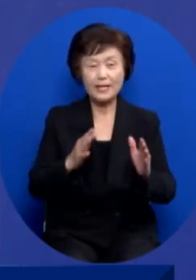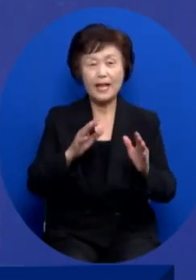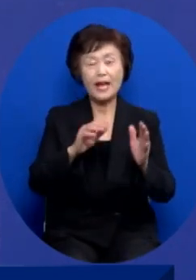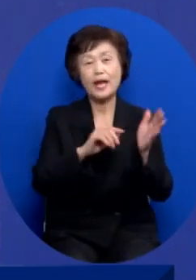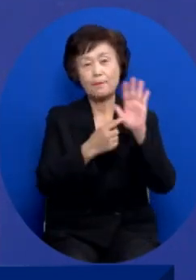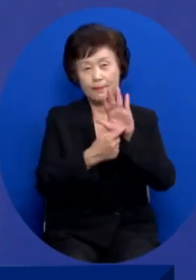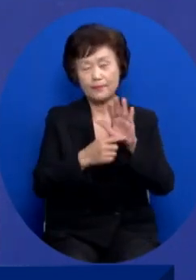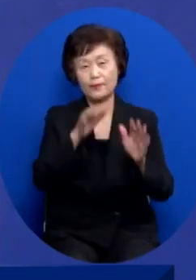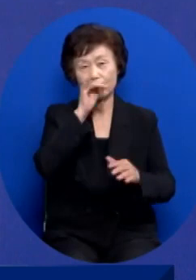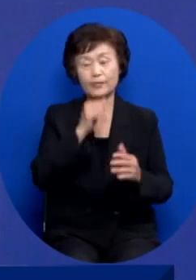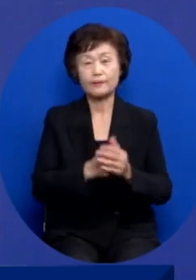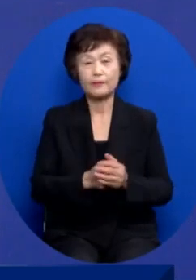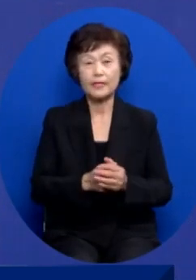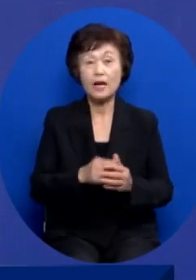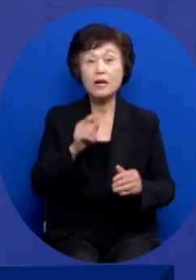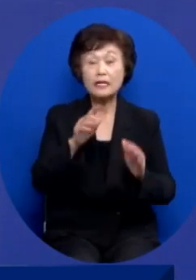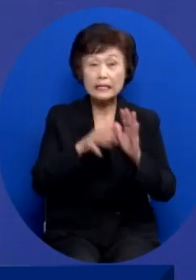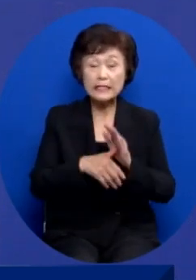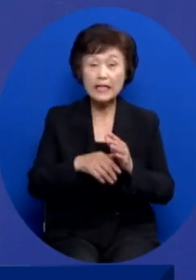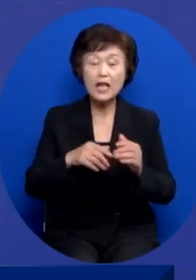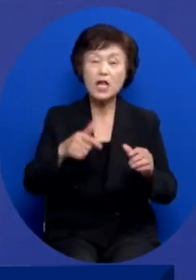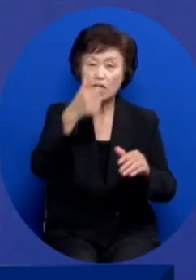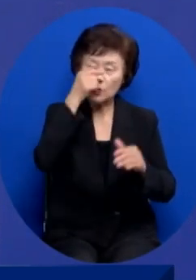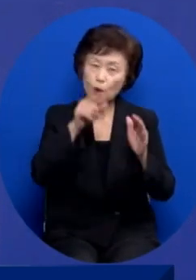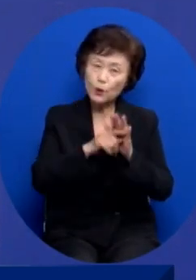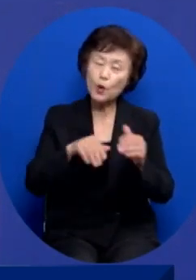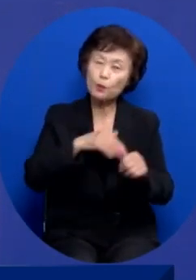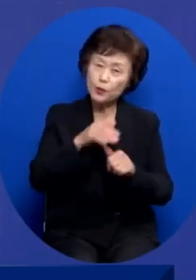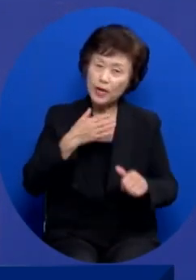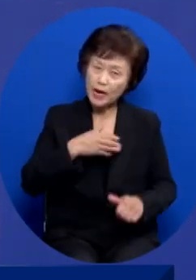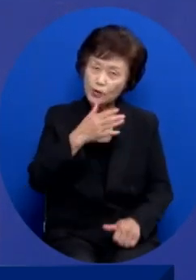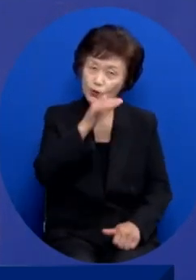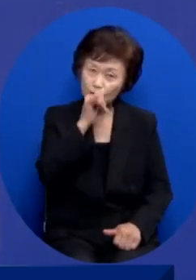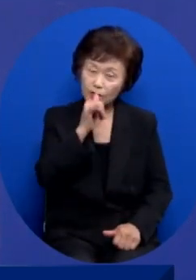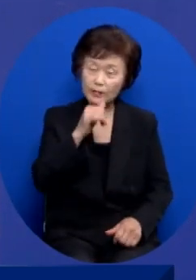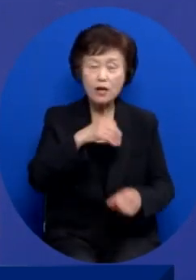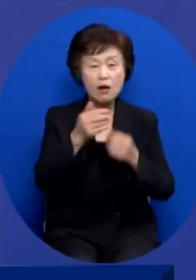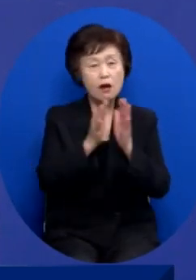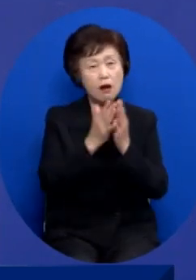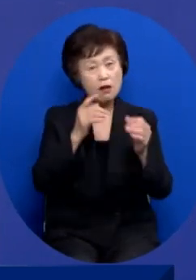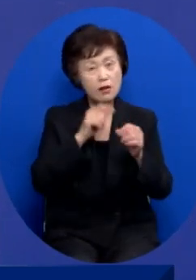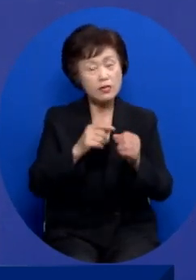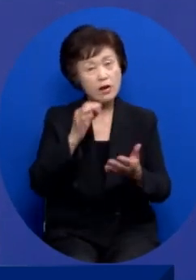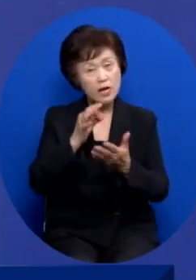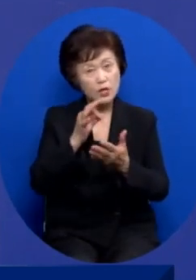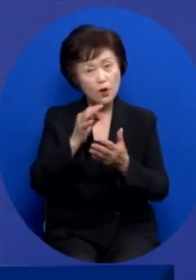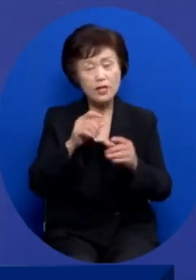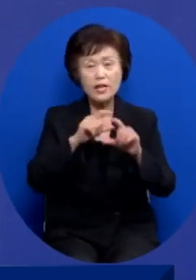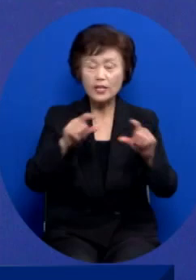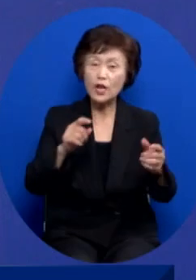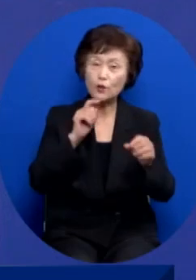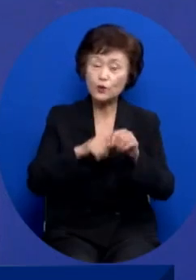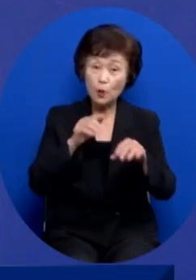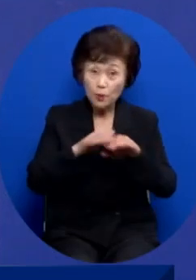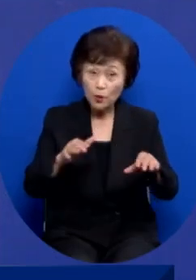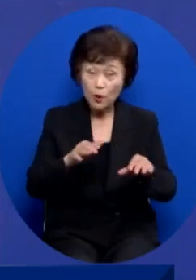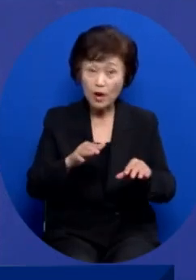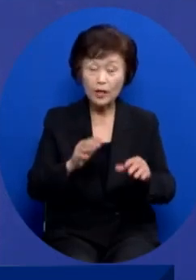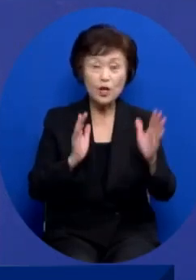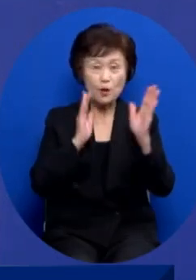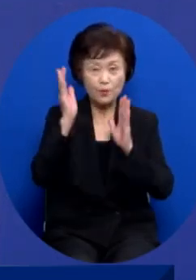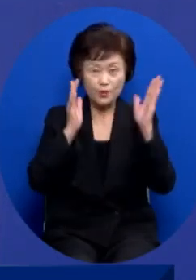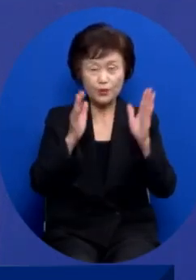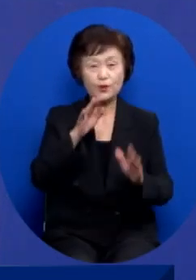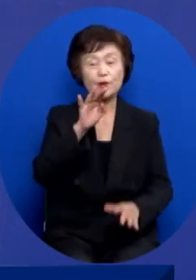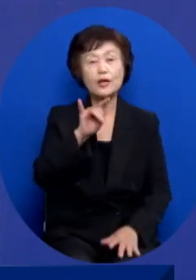등장하는 인물들을 통해 당시 기독교 분위기를 읽을 수 있는데요. 성경적 가치관을 대중적으로 풀어낸 뮤지컬 벤허를